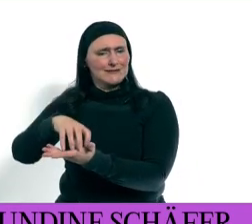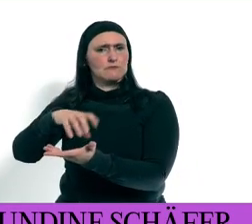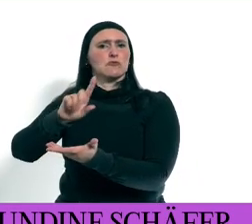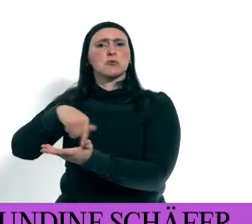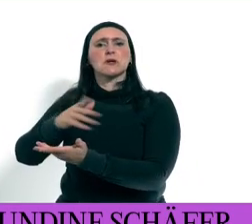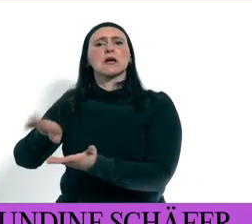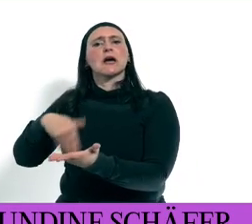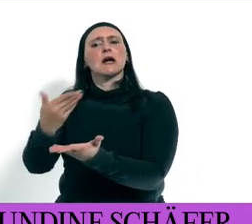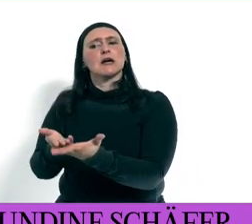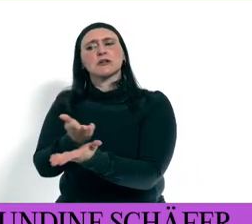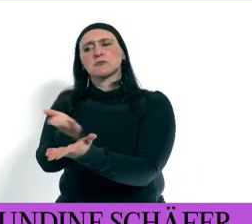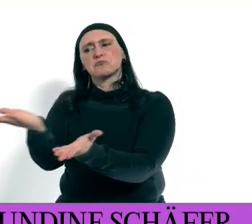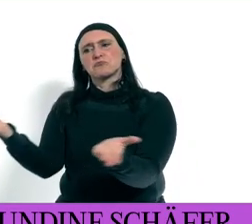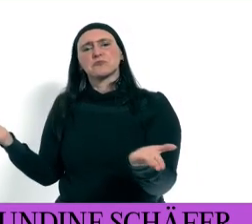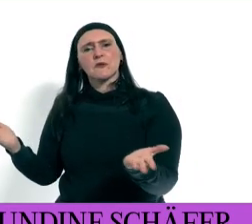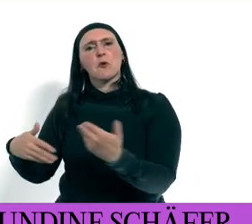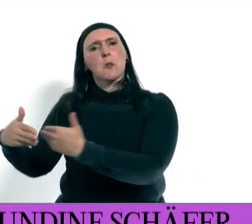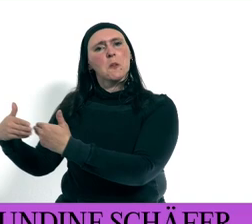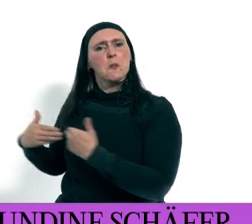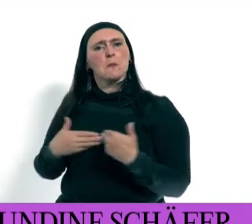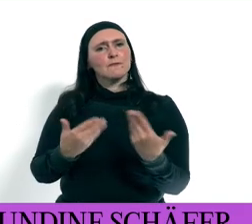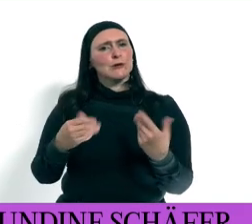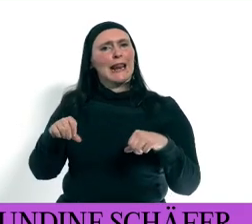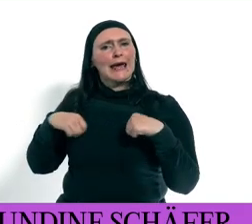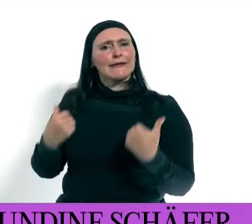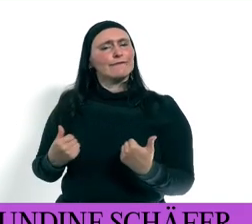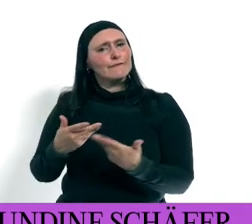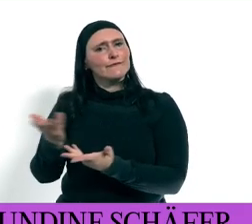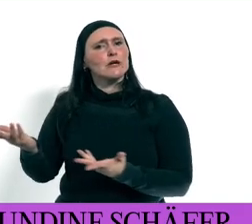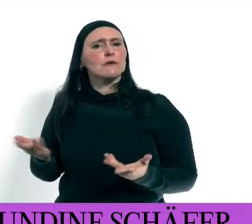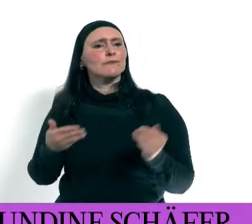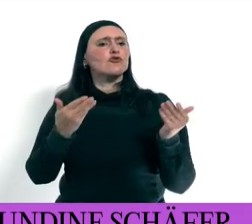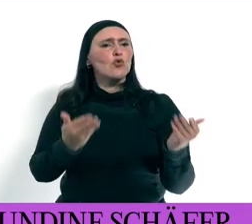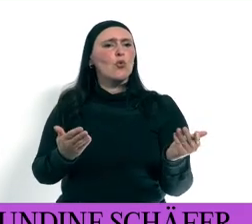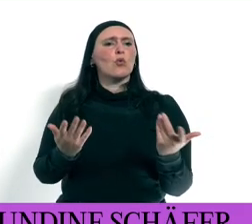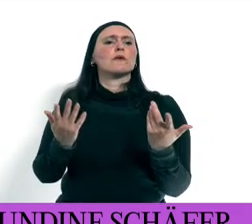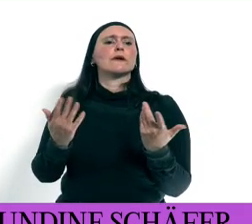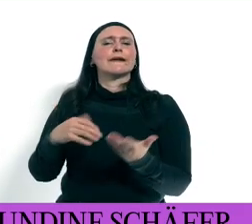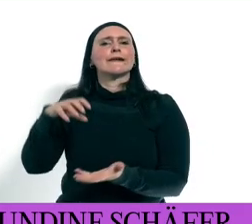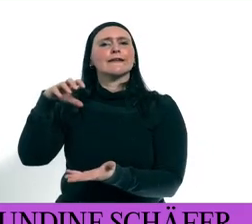Und wir fragten die Kunstschaffenden, die bei uns